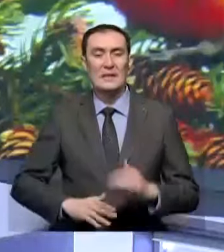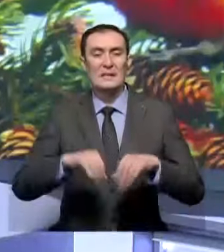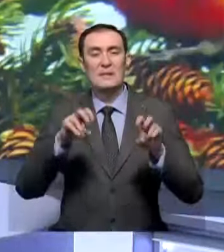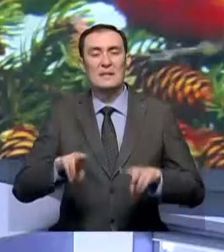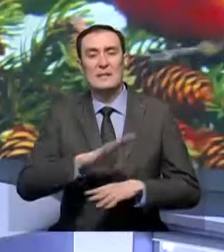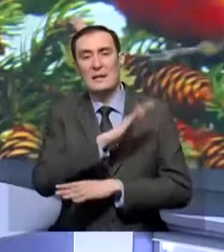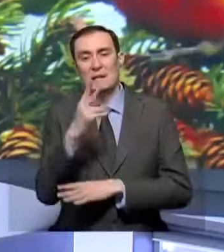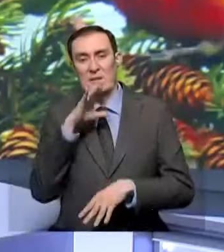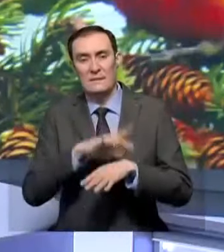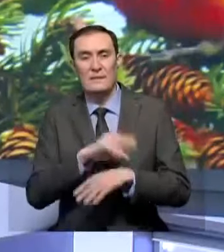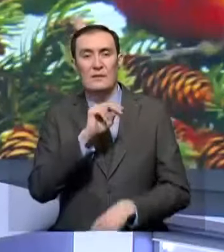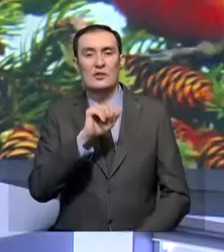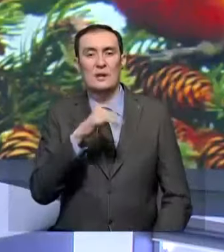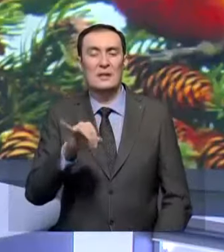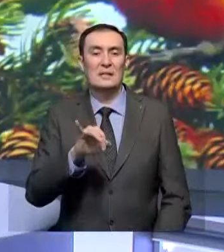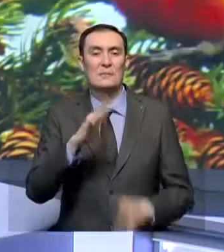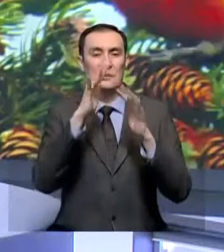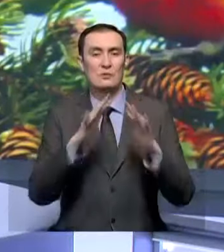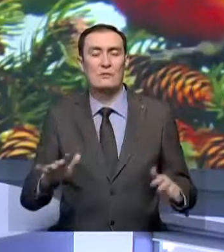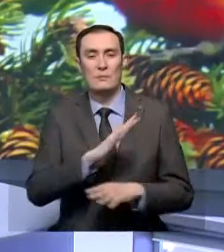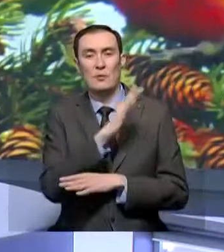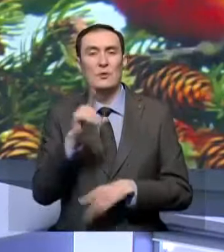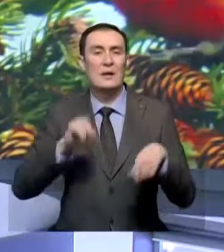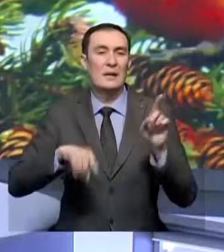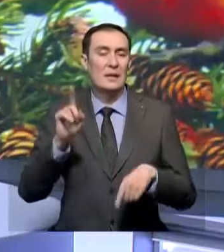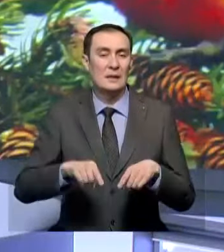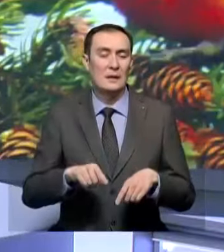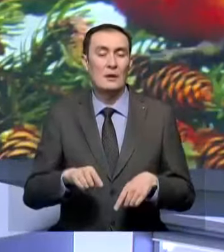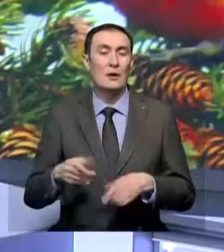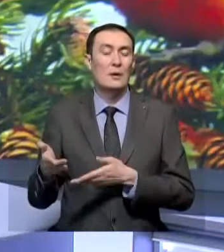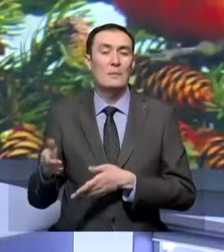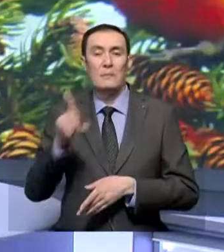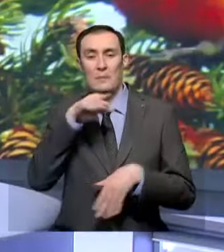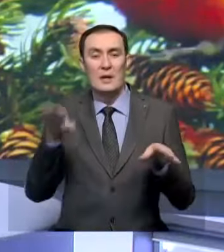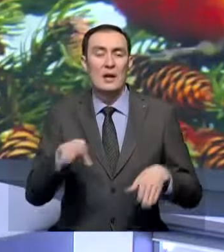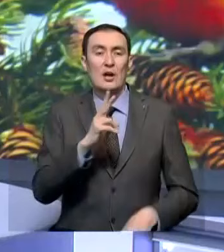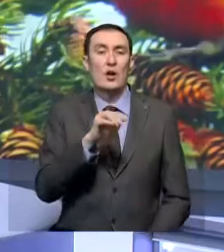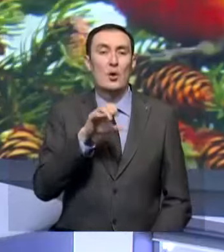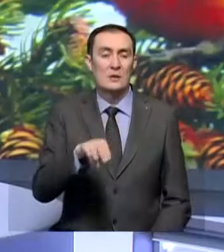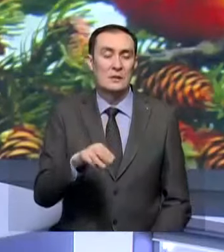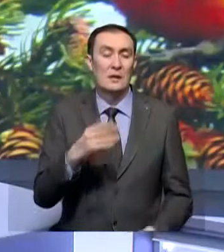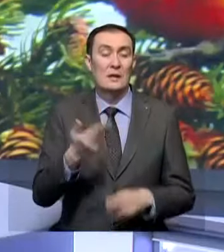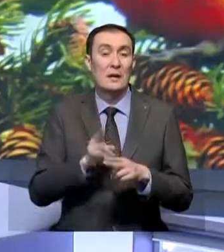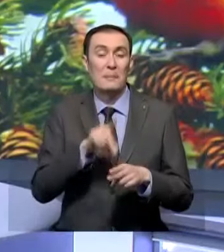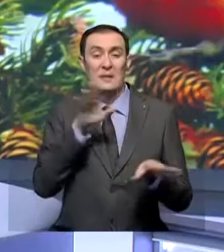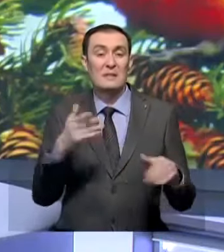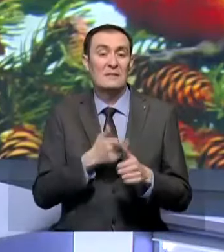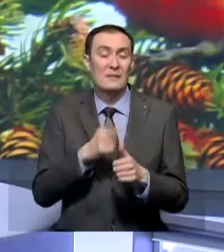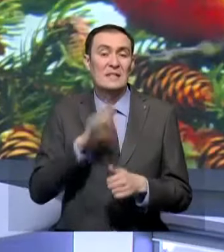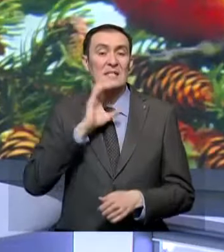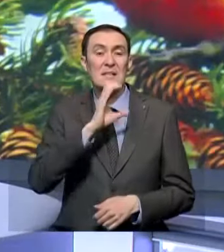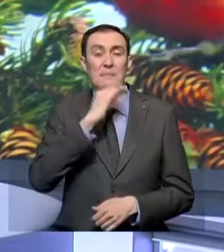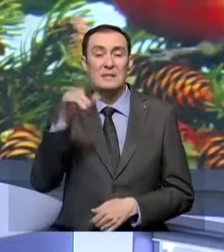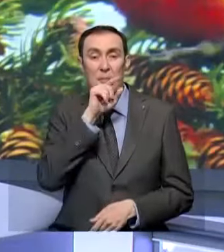Лесники заметили в Чалдайском сосновом бору редких гостей – клёст еловиков. Этих птиц еще называют